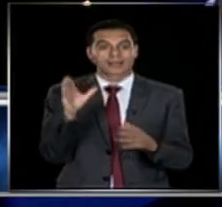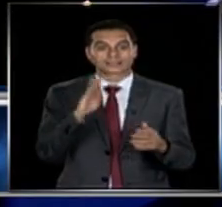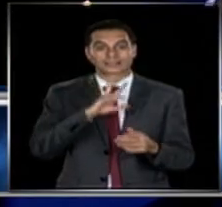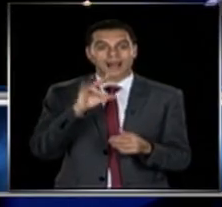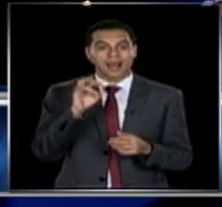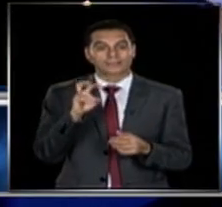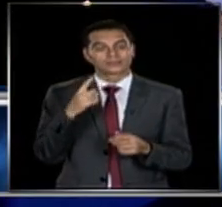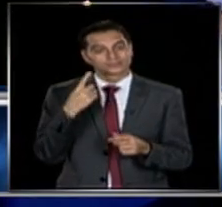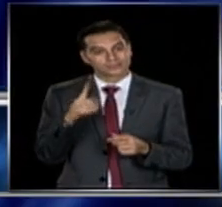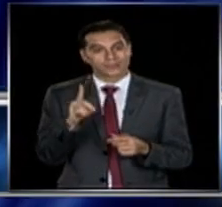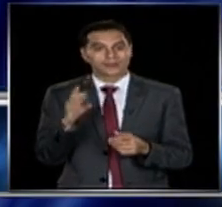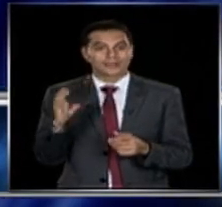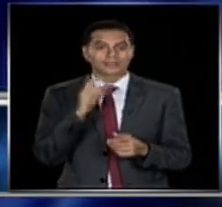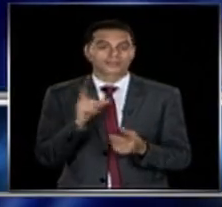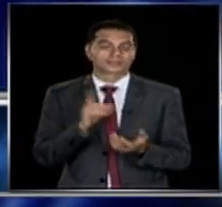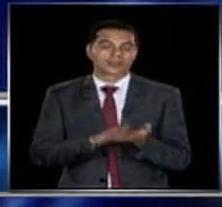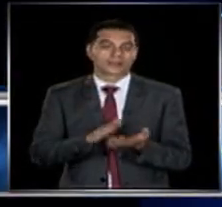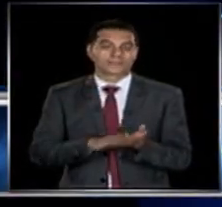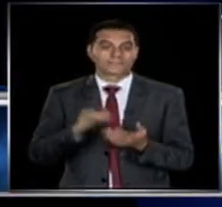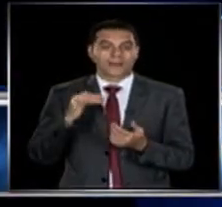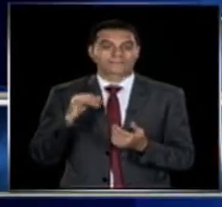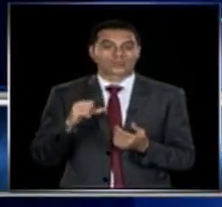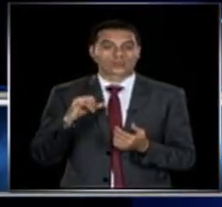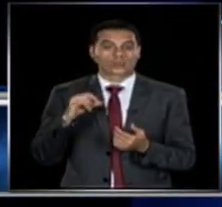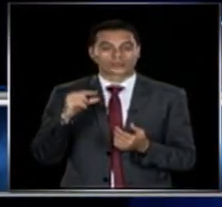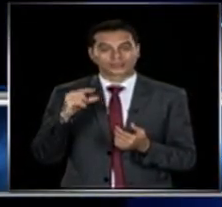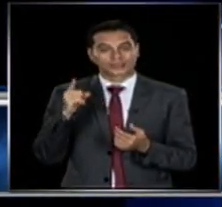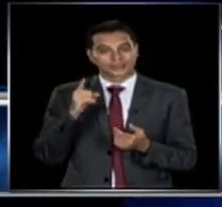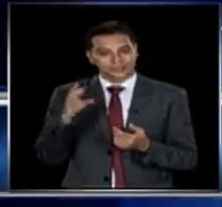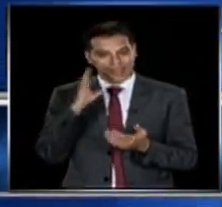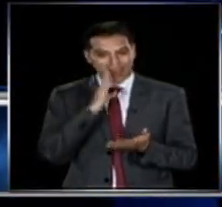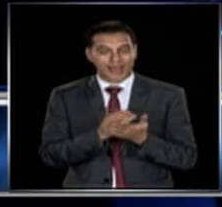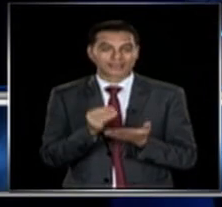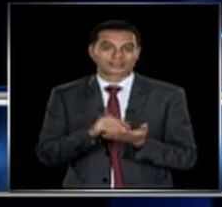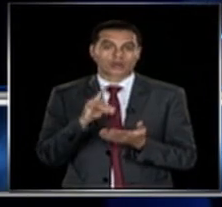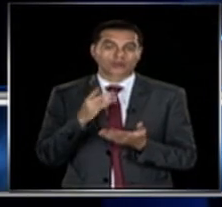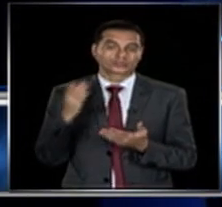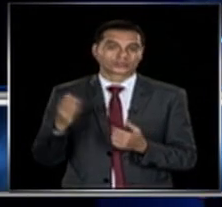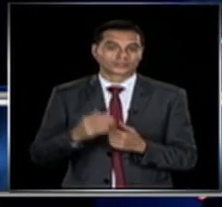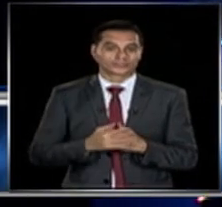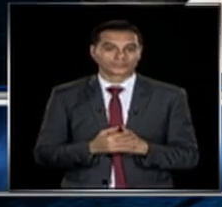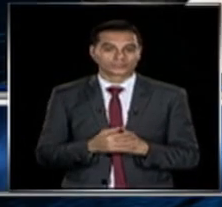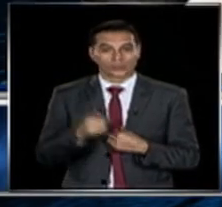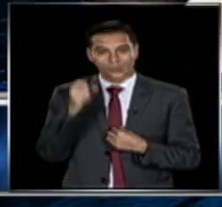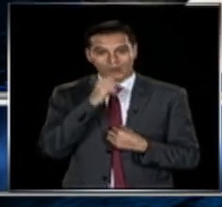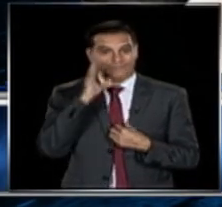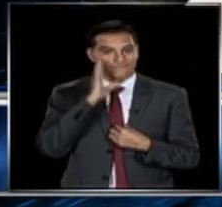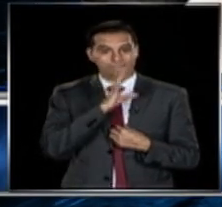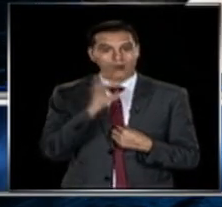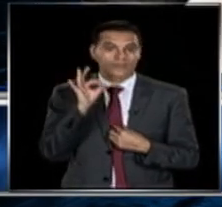طبعا إجابة صحيحة. برافو عليك يا محمود، أنت كمان تستحق العشر نقط. أغنية